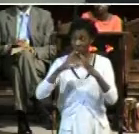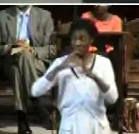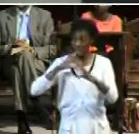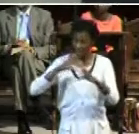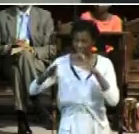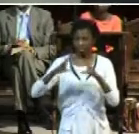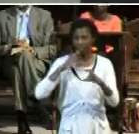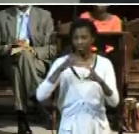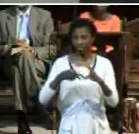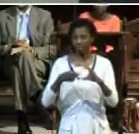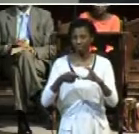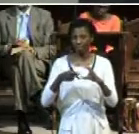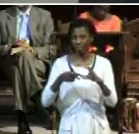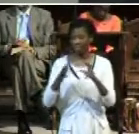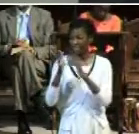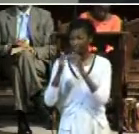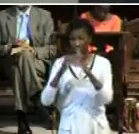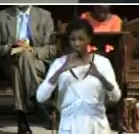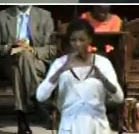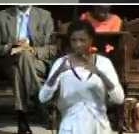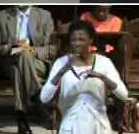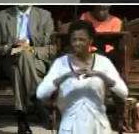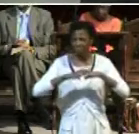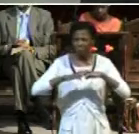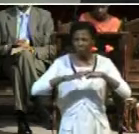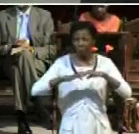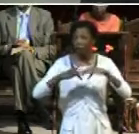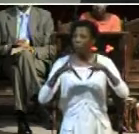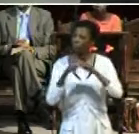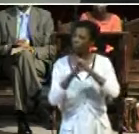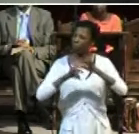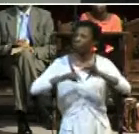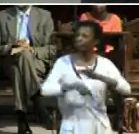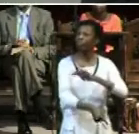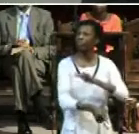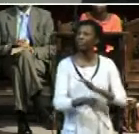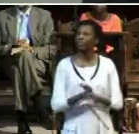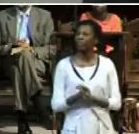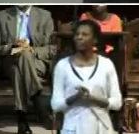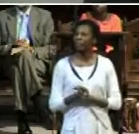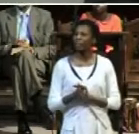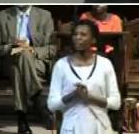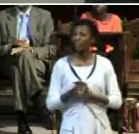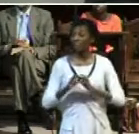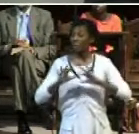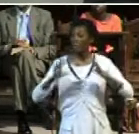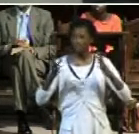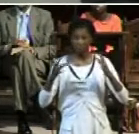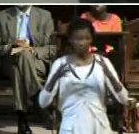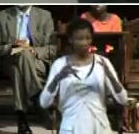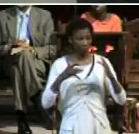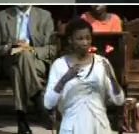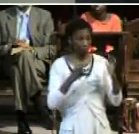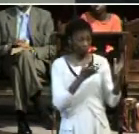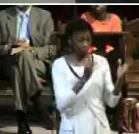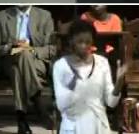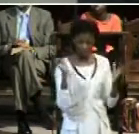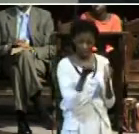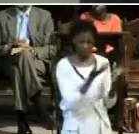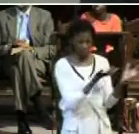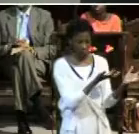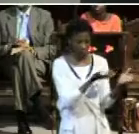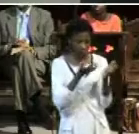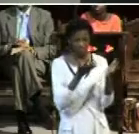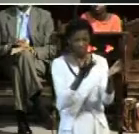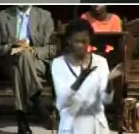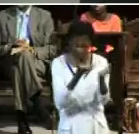cette communication tout en douceur, tout en profondeur. Comment il a amené chacun à regarder à Jésus,